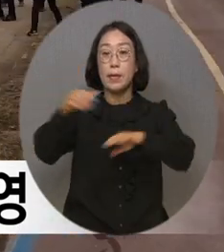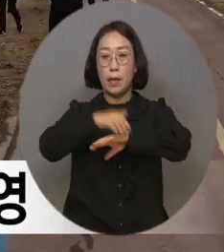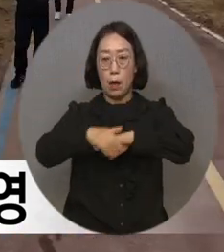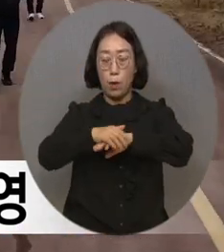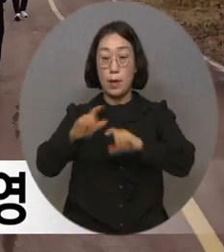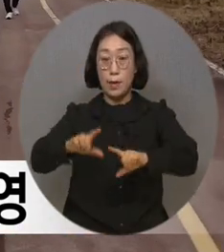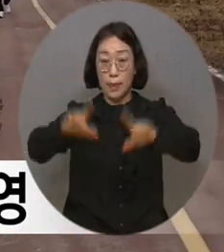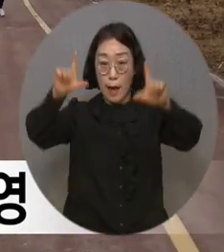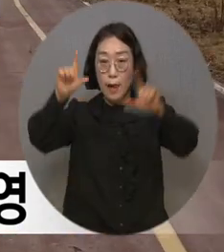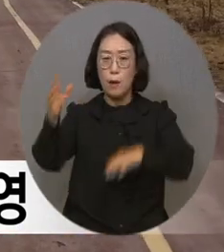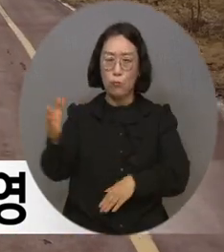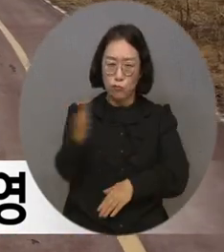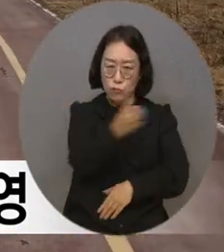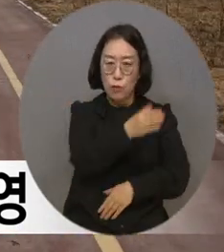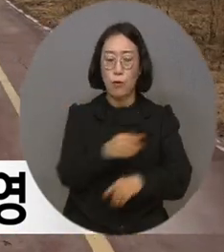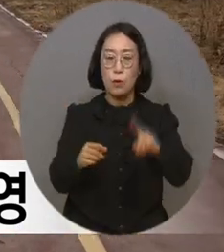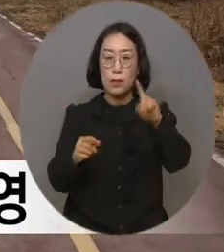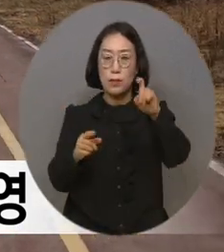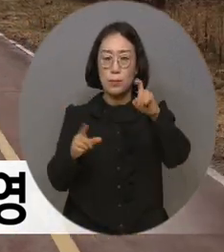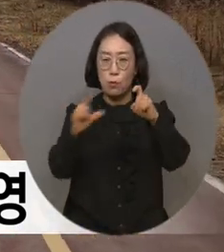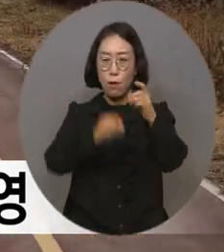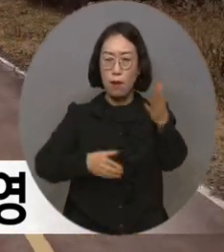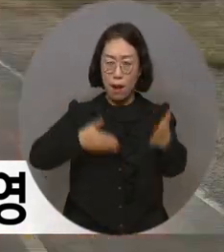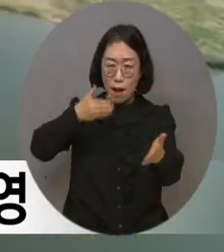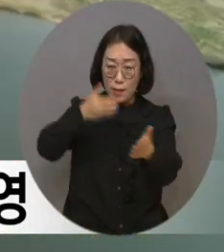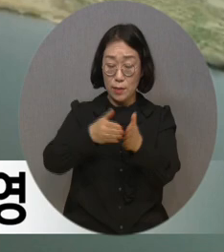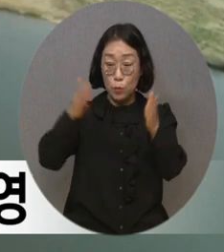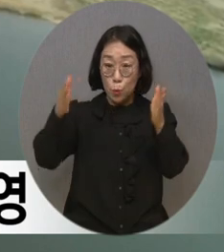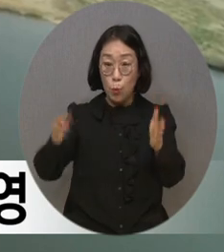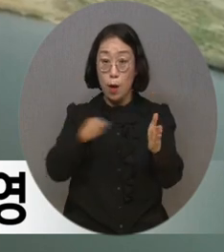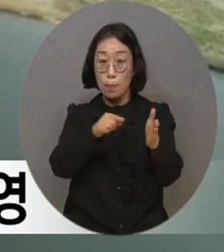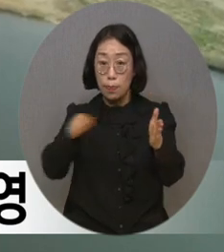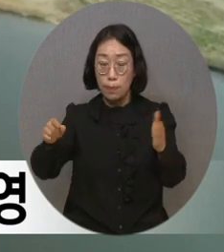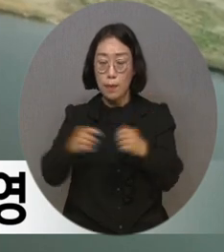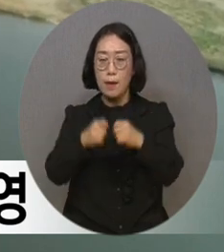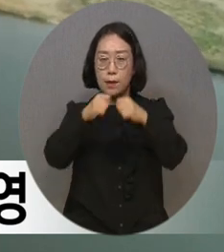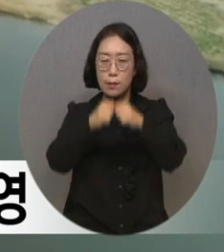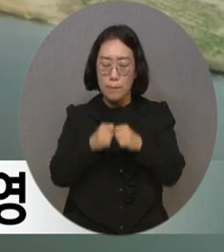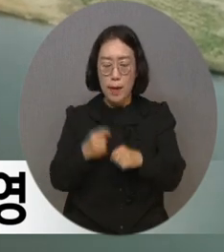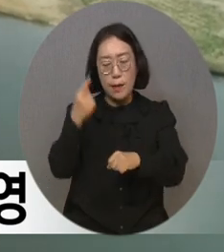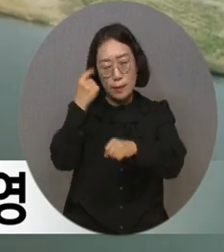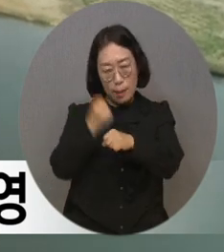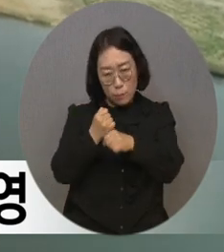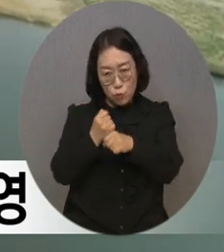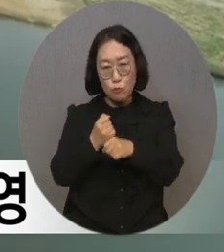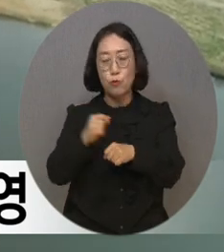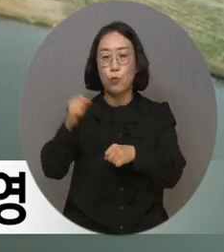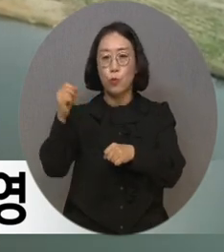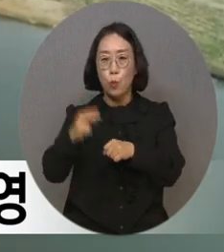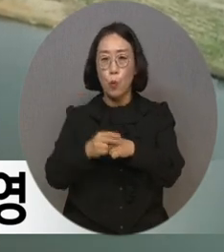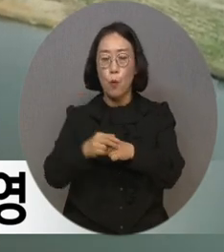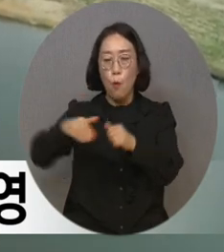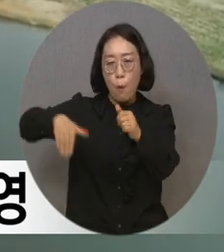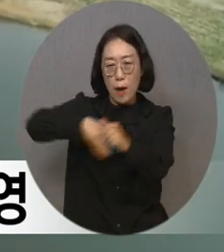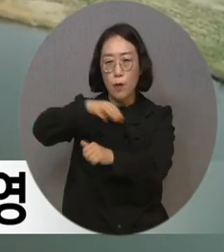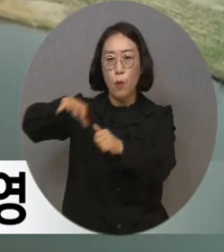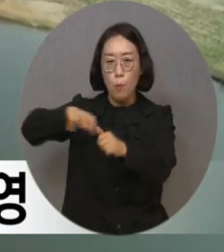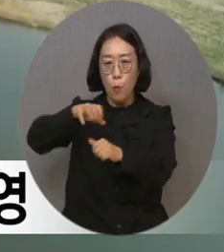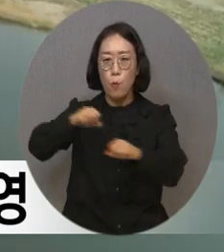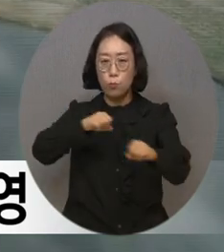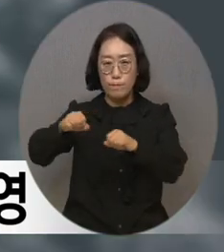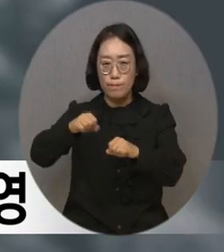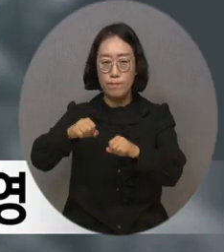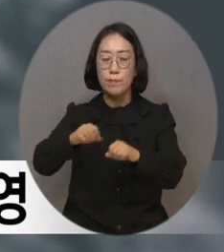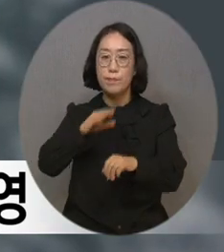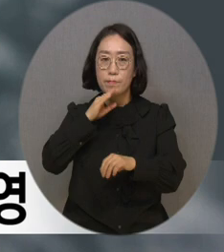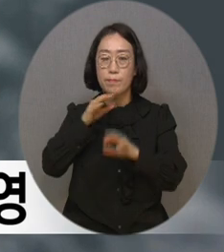이날 선포식을 시작으로 오는 11월까지 생태탐구와 환경보호 실천 활동을 이어갈 계획입니다.